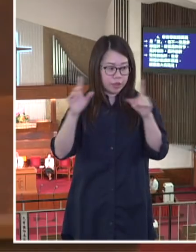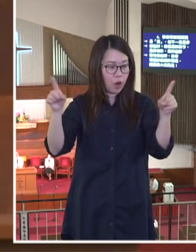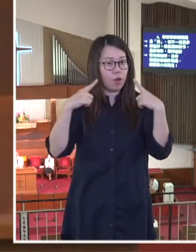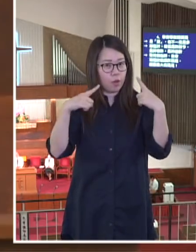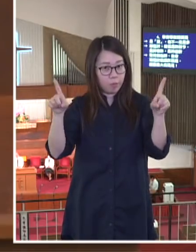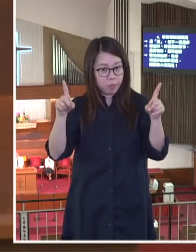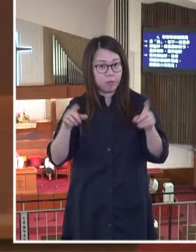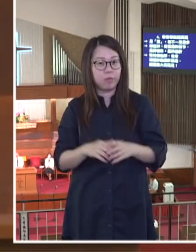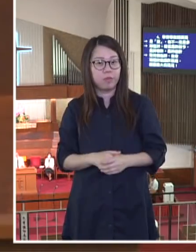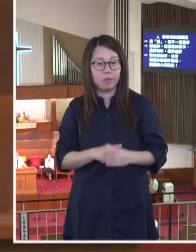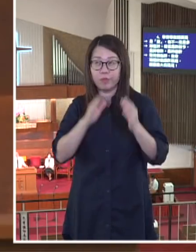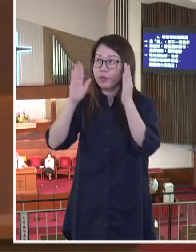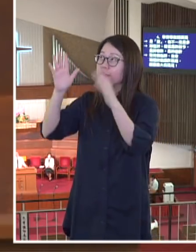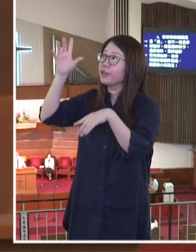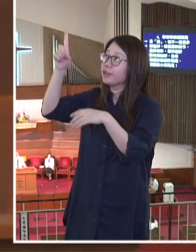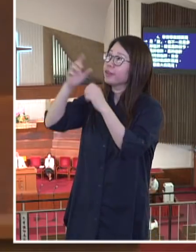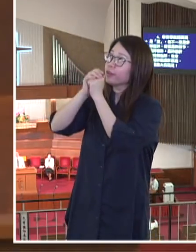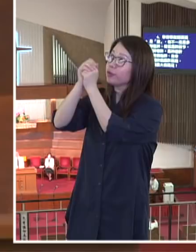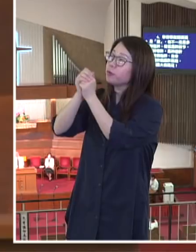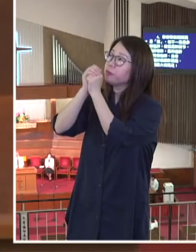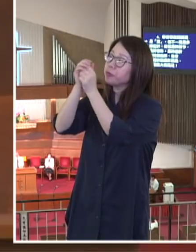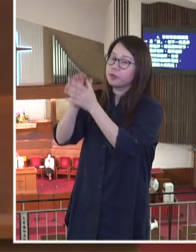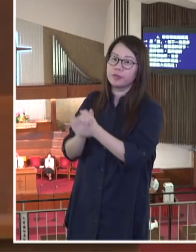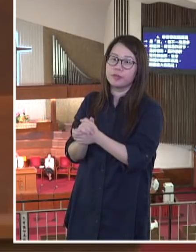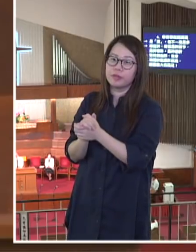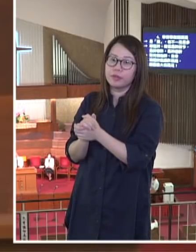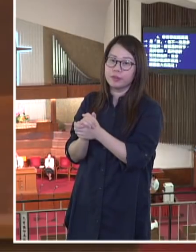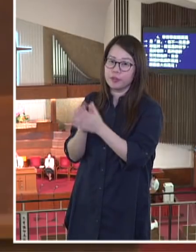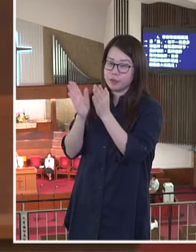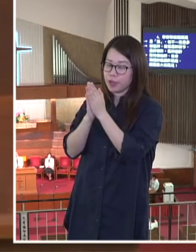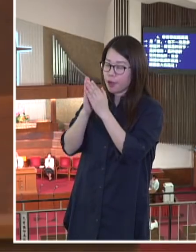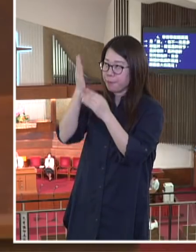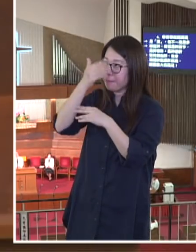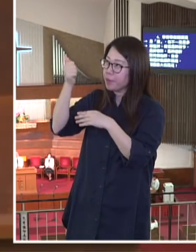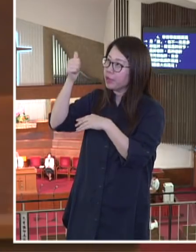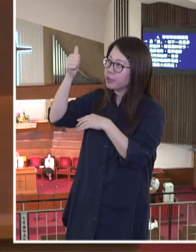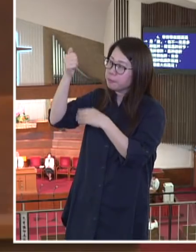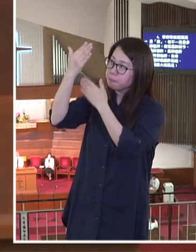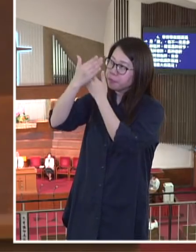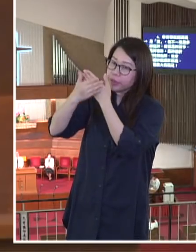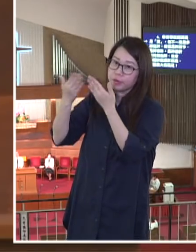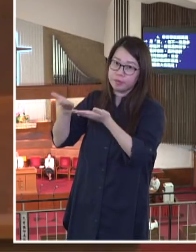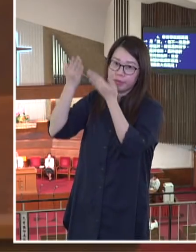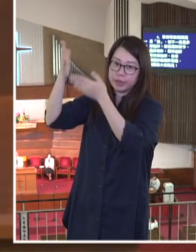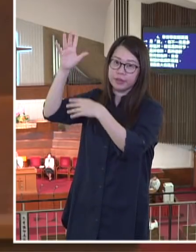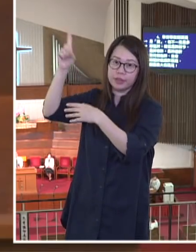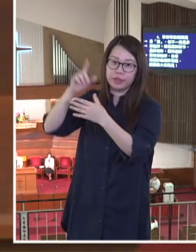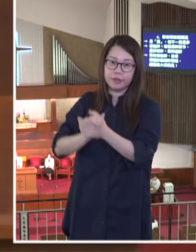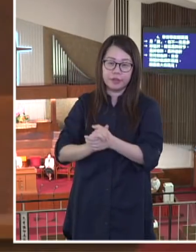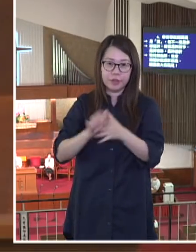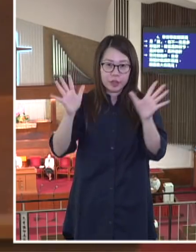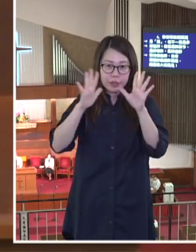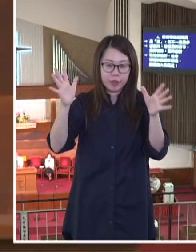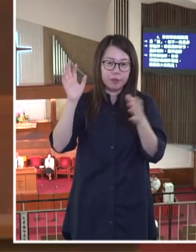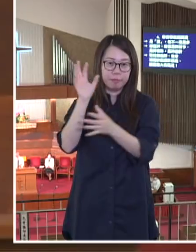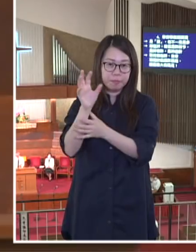可以成为我们向神的祷告，也可以成为我们向神的一个的赞美感恩。我们来到看这个的诗歌，麻